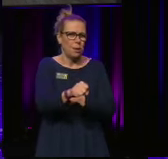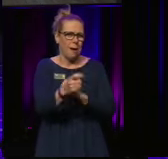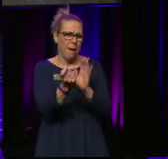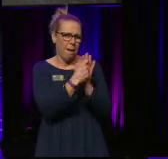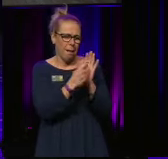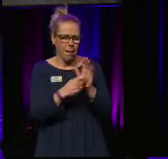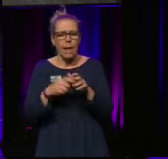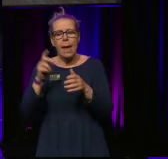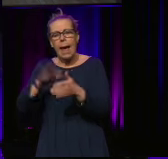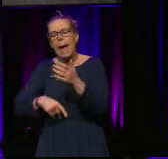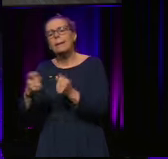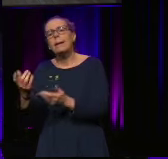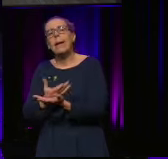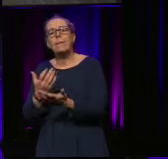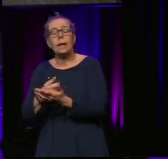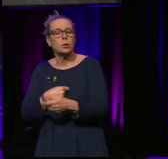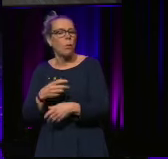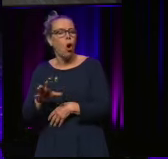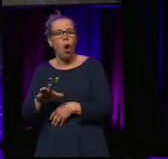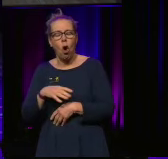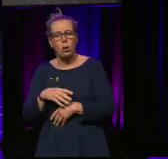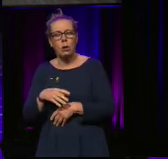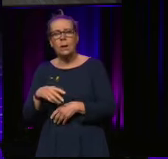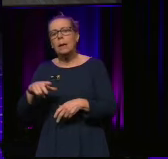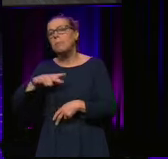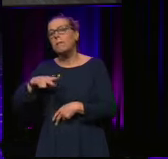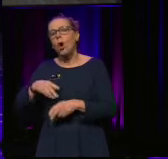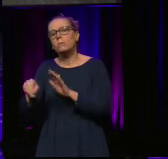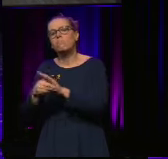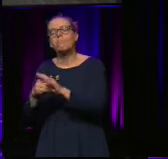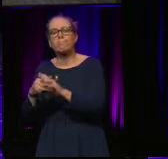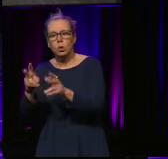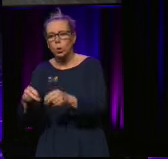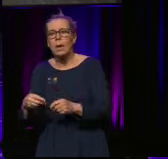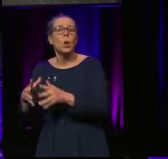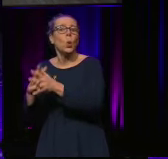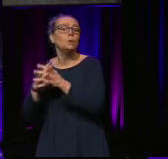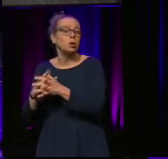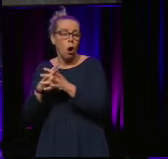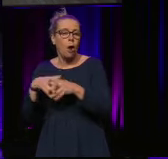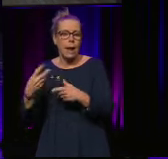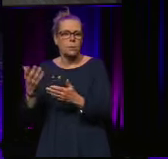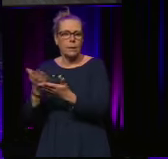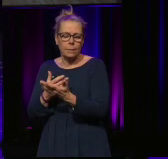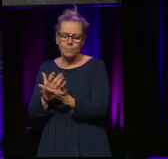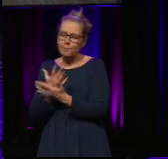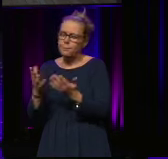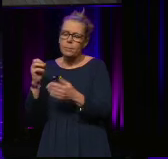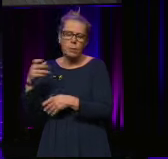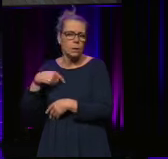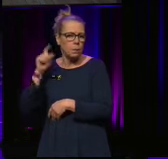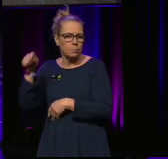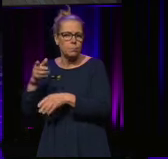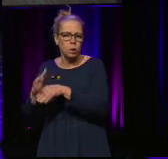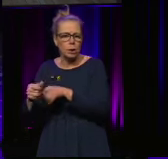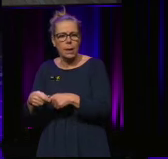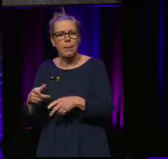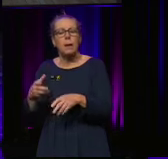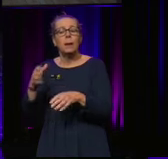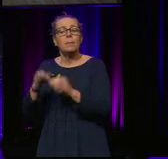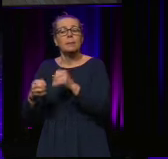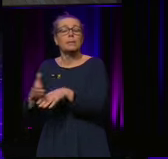säga, partiska och privatfinansierade och så vidare. USA är ju ett land, det var flera år sedan jag var i USA, men jag var där precis före